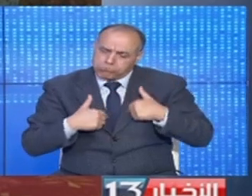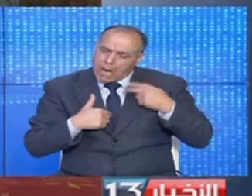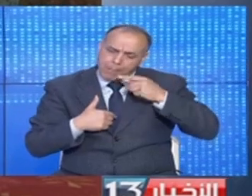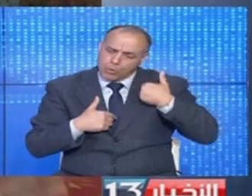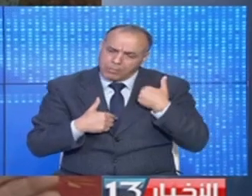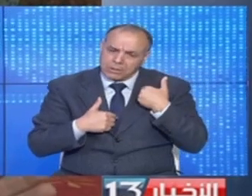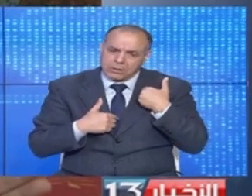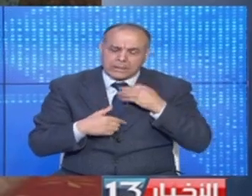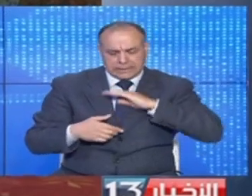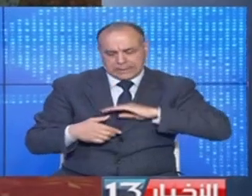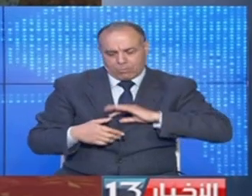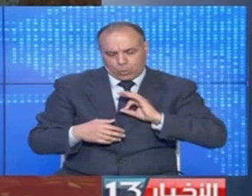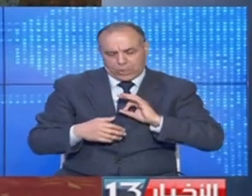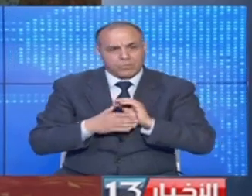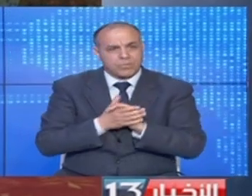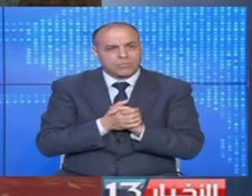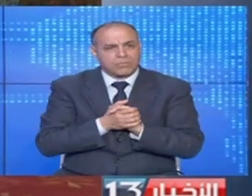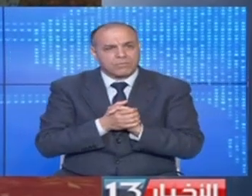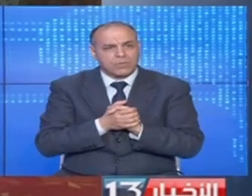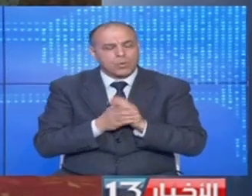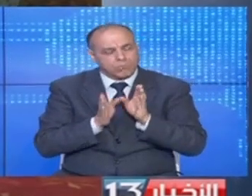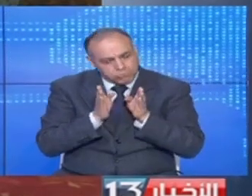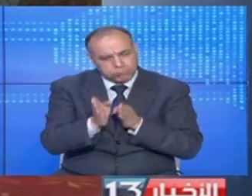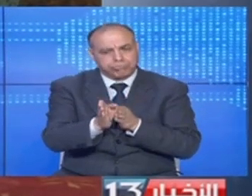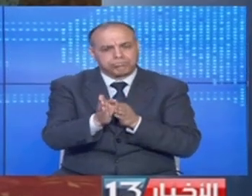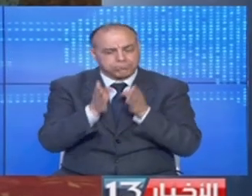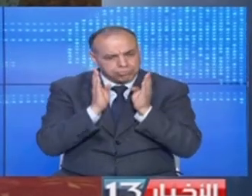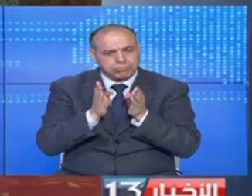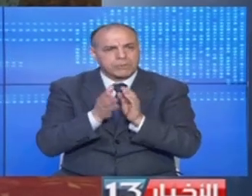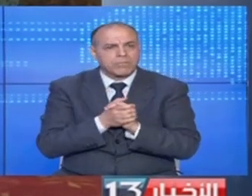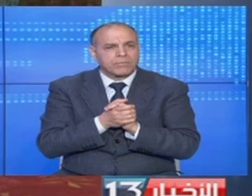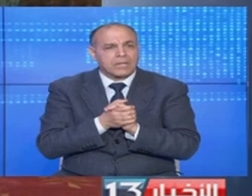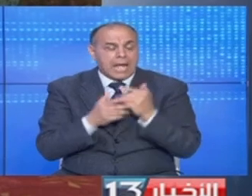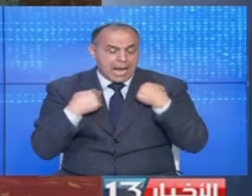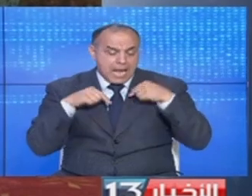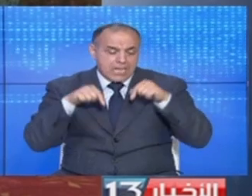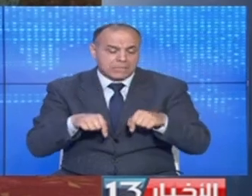الصبر يمضي بات اللازمين